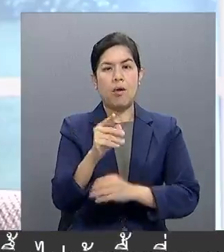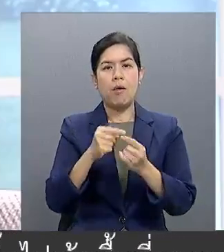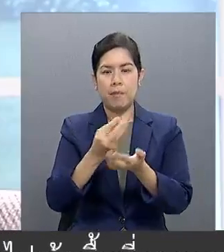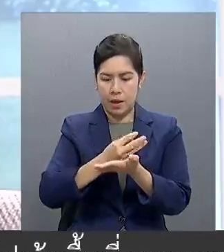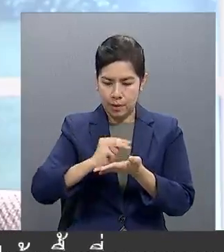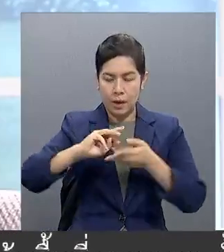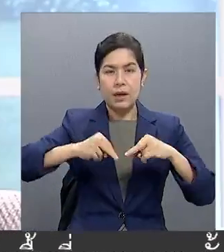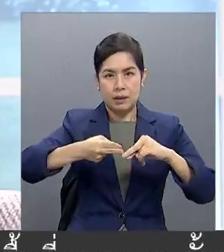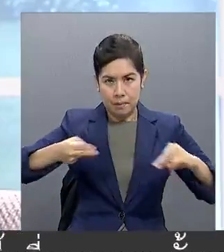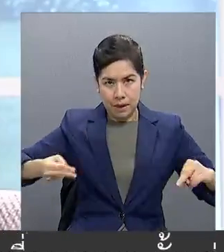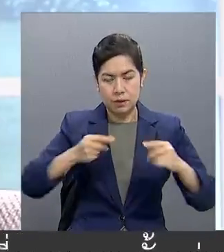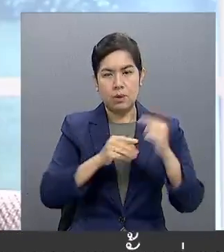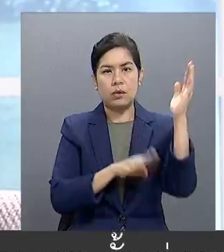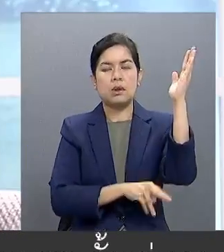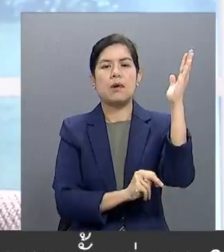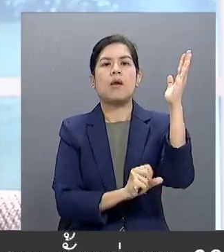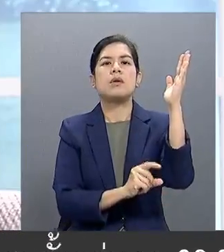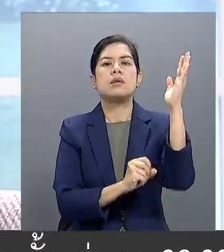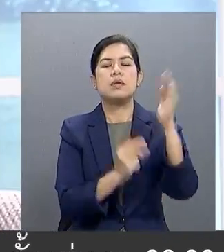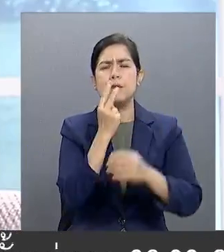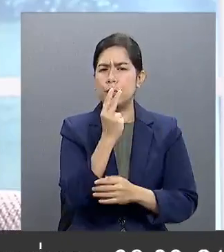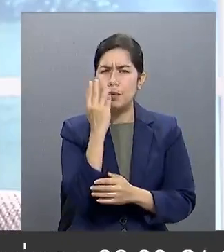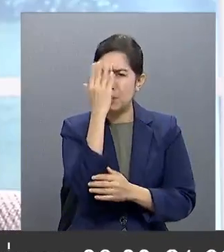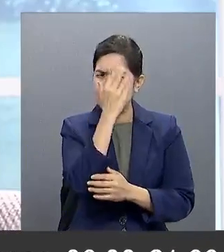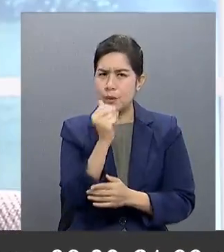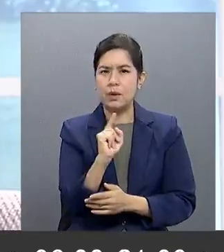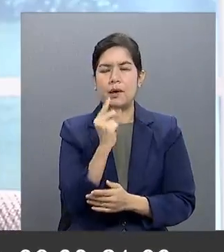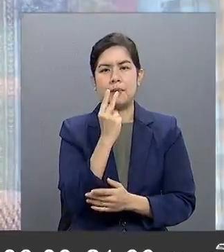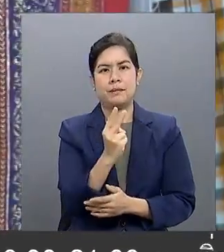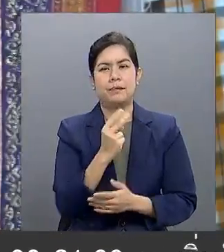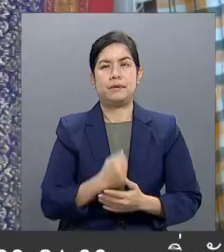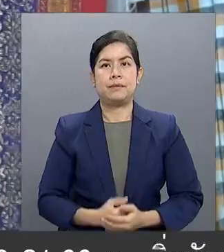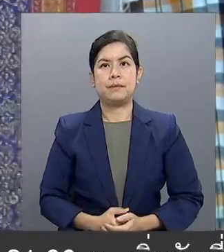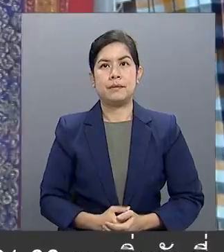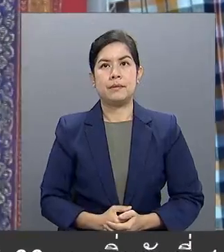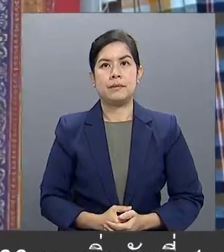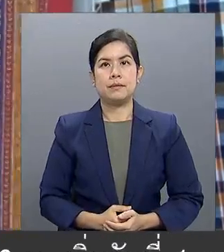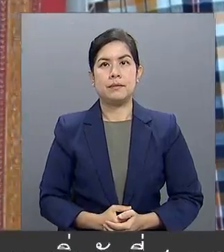ครับผ้ายกนครนั้นจะงดงามขนาดไหนตามไปชมพร้อมกันเลยครับ